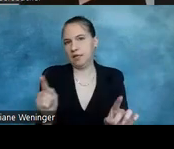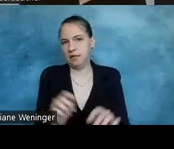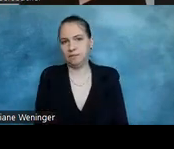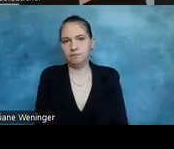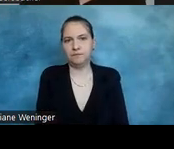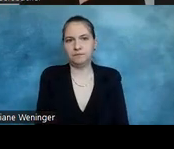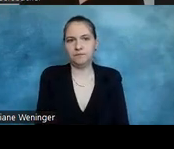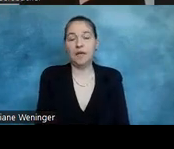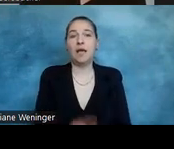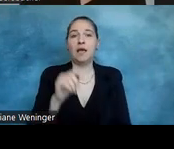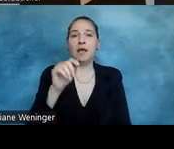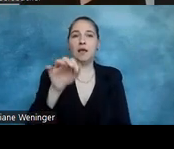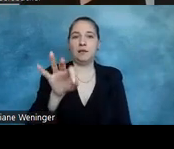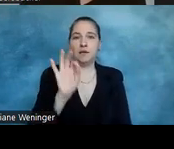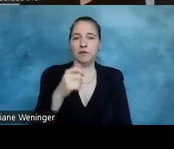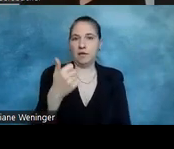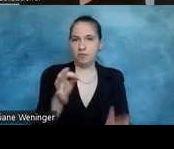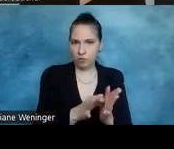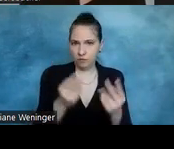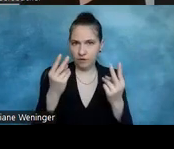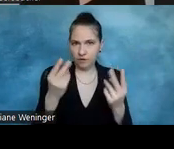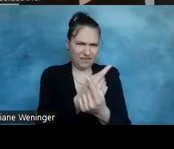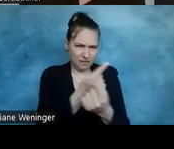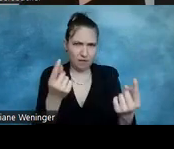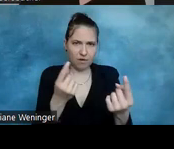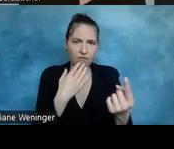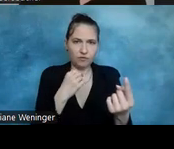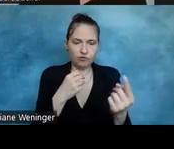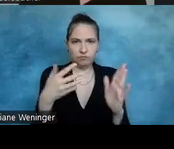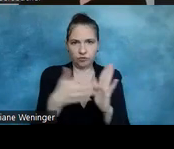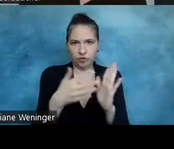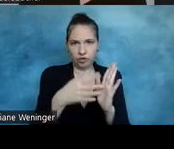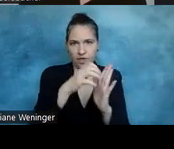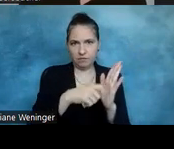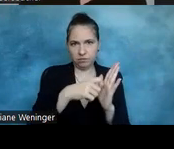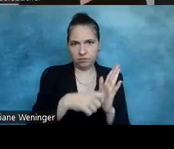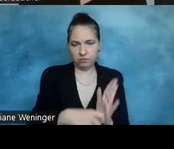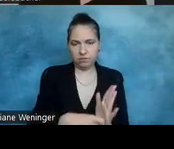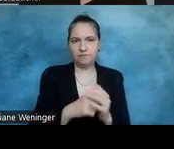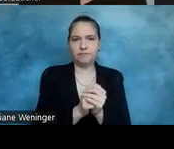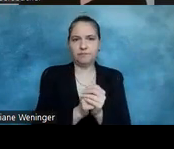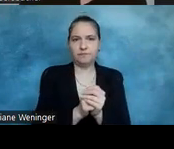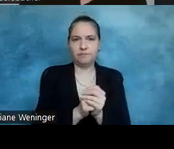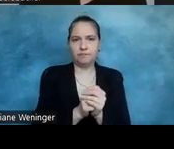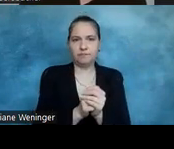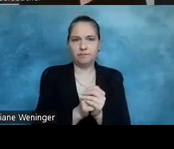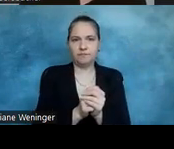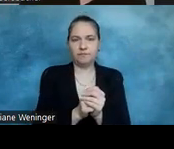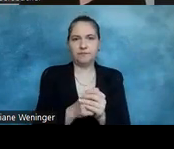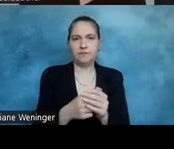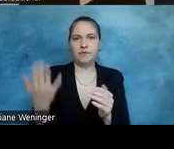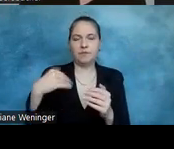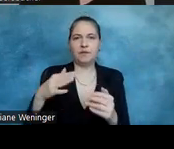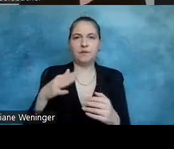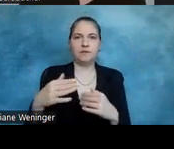Ein Punkt, der noch wichtig ist, wenn Sie oder wenn ihr die Checkliste macht, da hat sich eben mein Kollege damals auch was